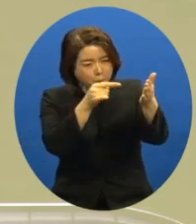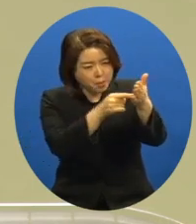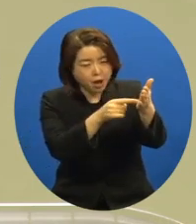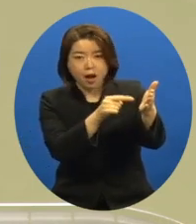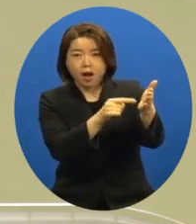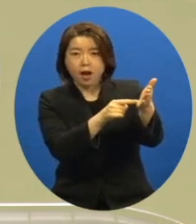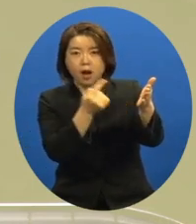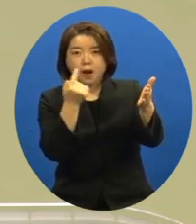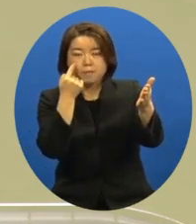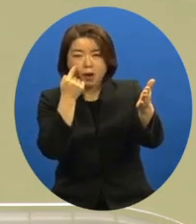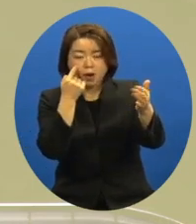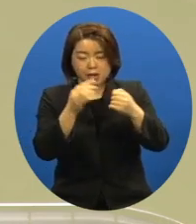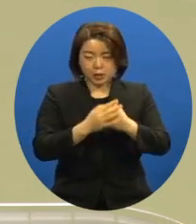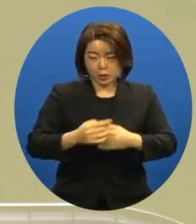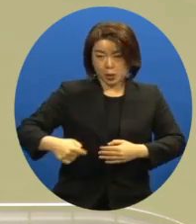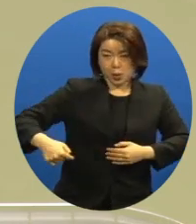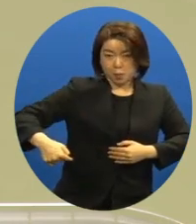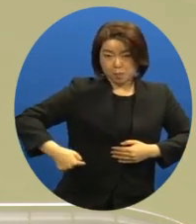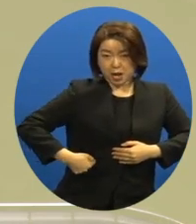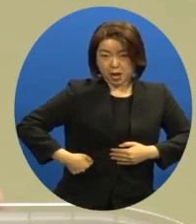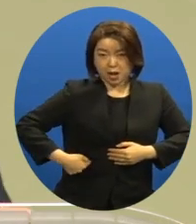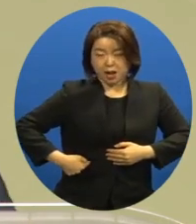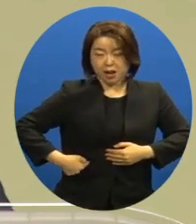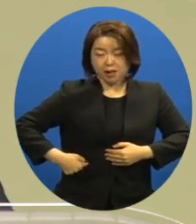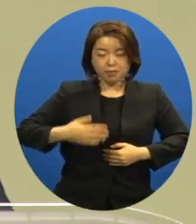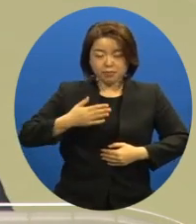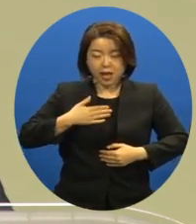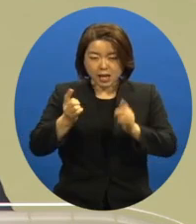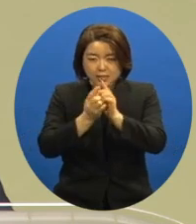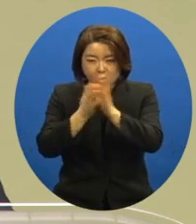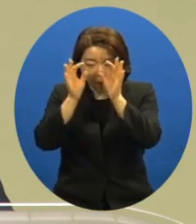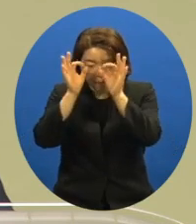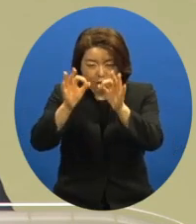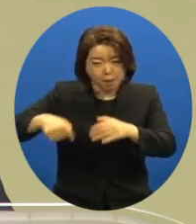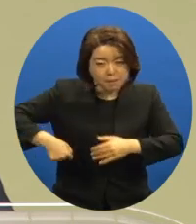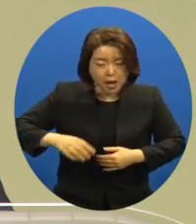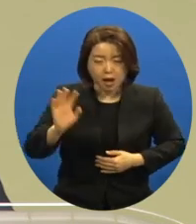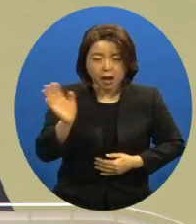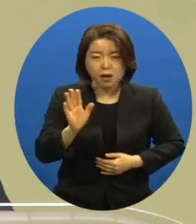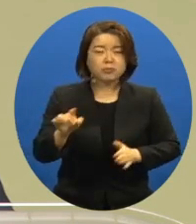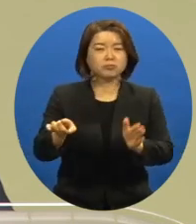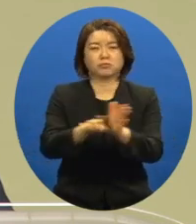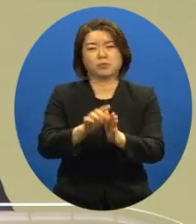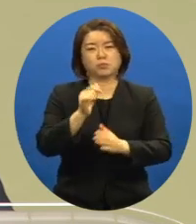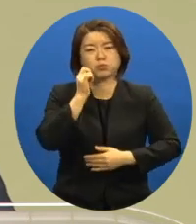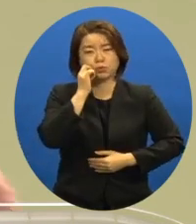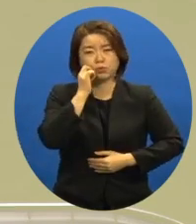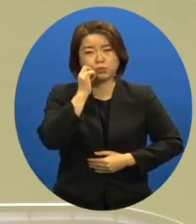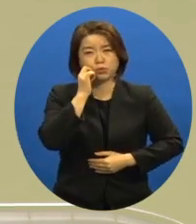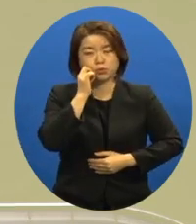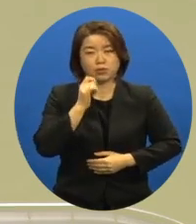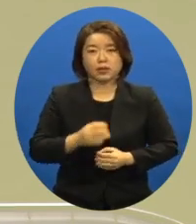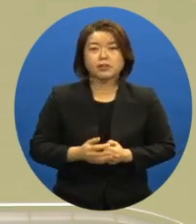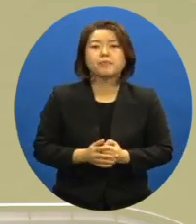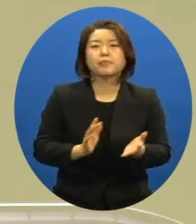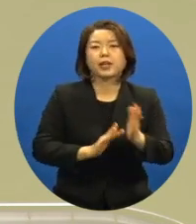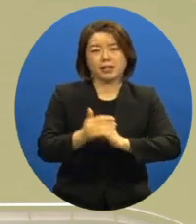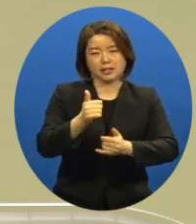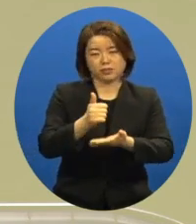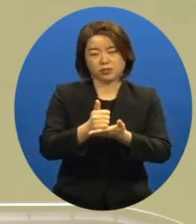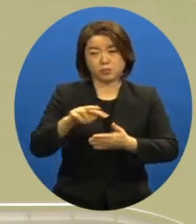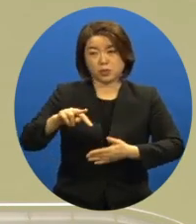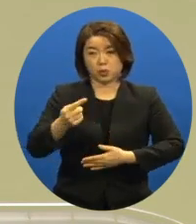못 박힌 자국, 창에 찔린 자국을 만져보지 않고는 자기는 믿을 수가 없다 그랬습니다. 예수님이 그